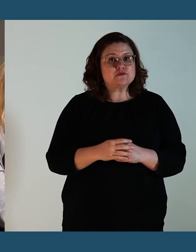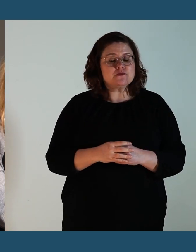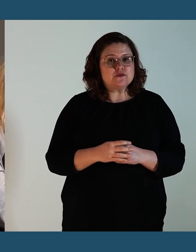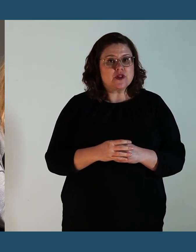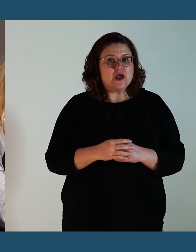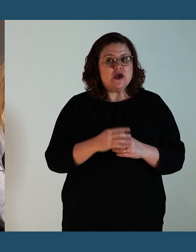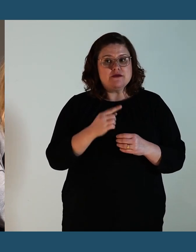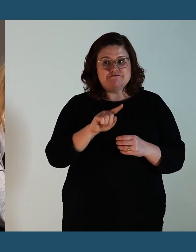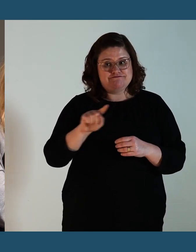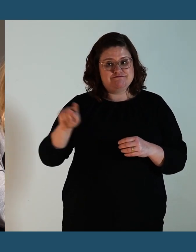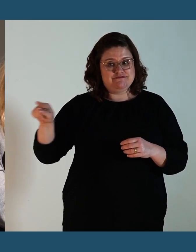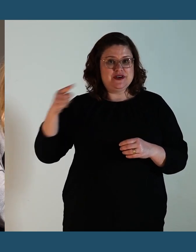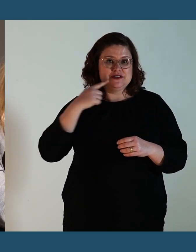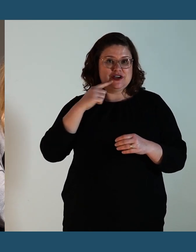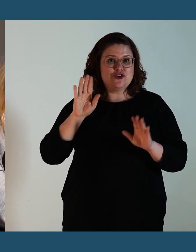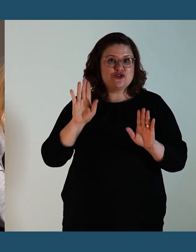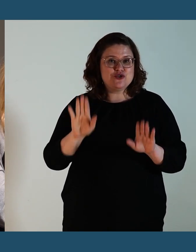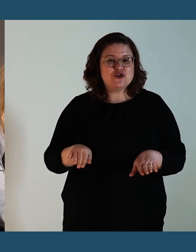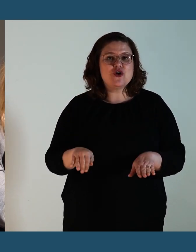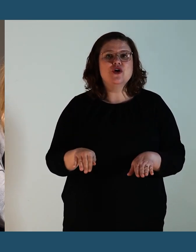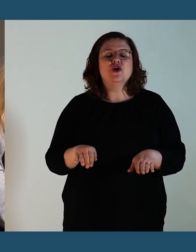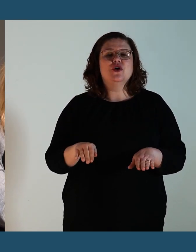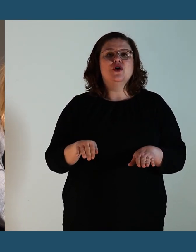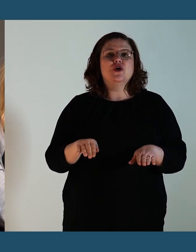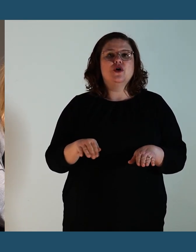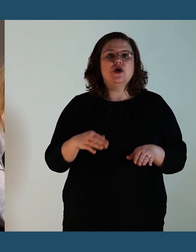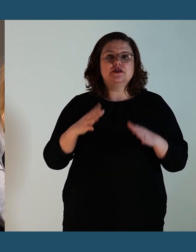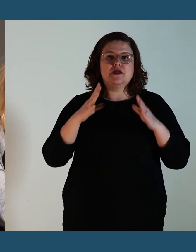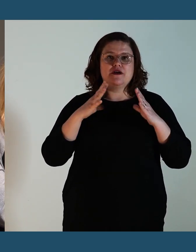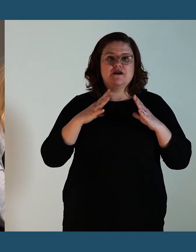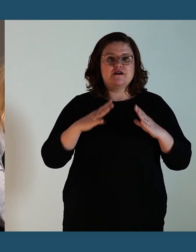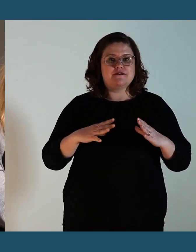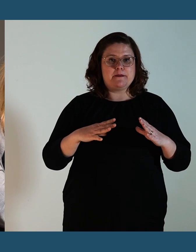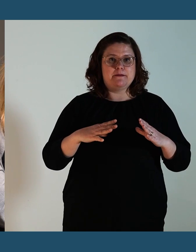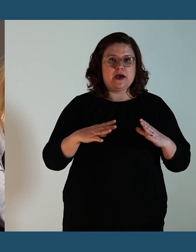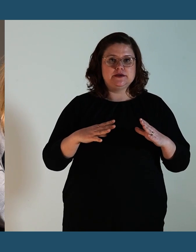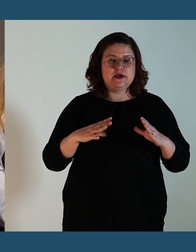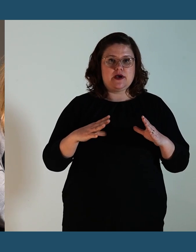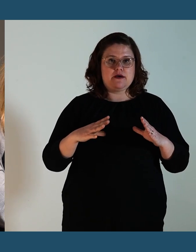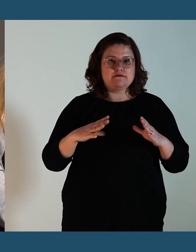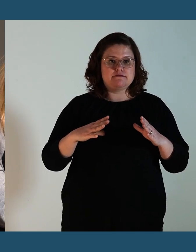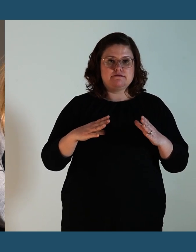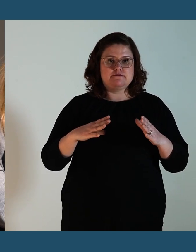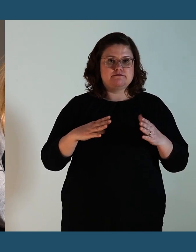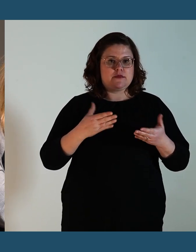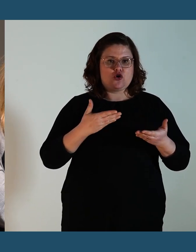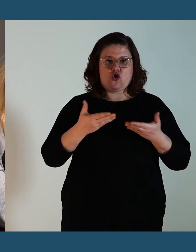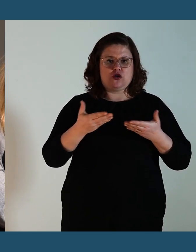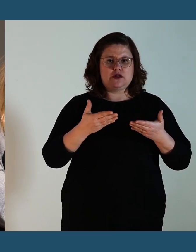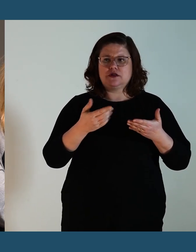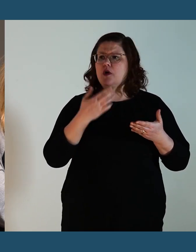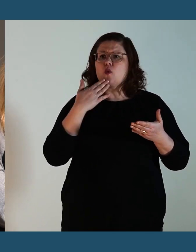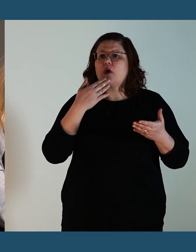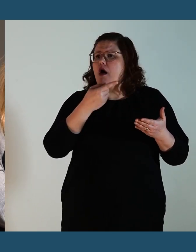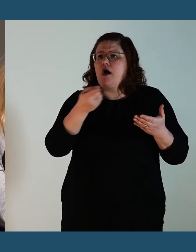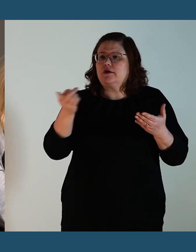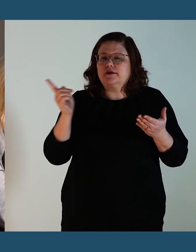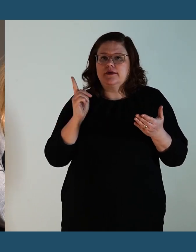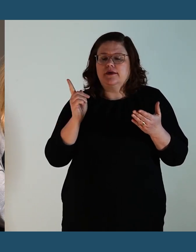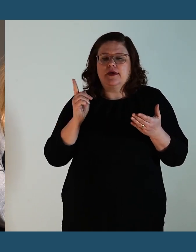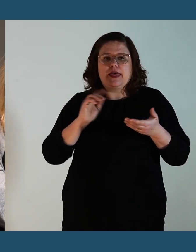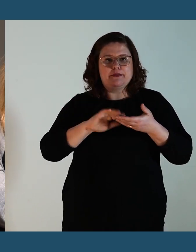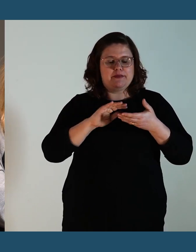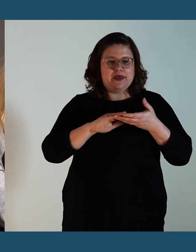monen sulla sanottu, että vammaisia ei pidä niin kuin kohdella, niin kuin ei mitään muitakaan ryhmiä,